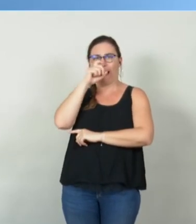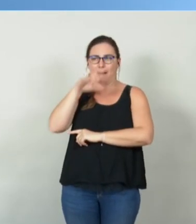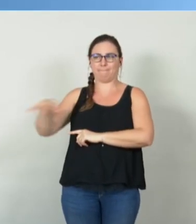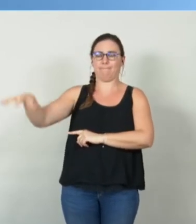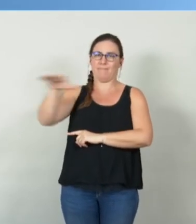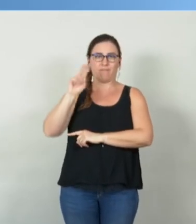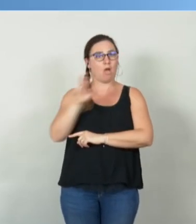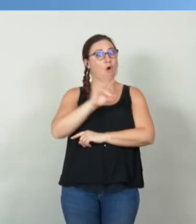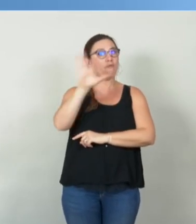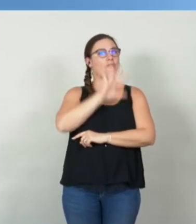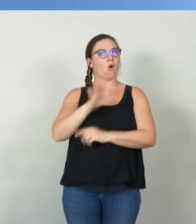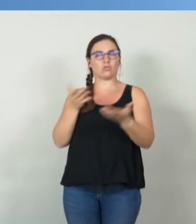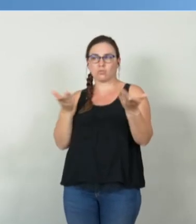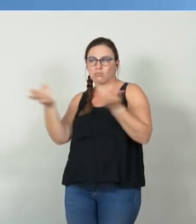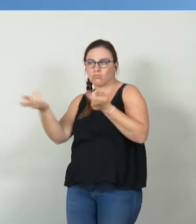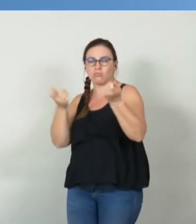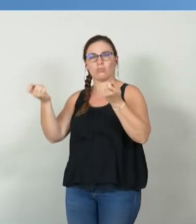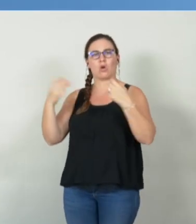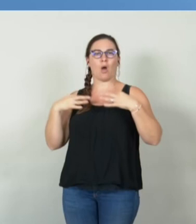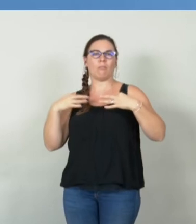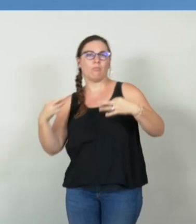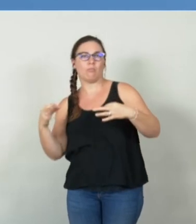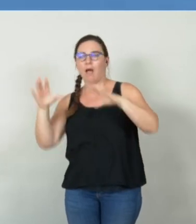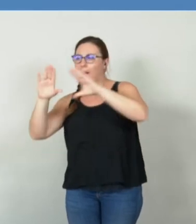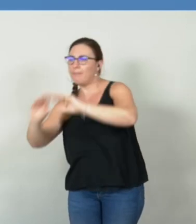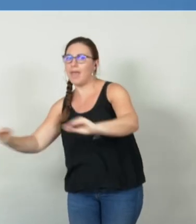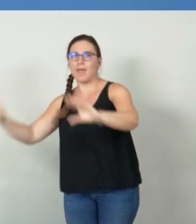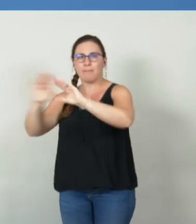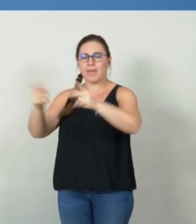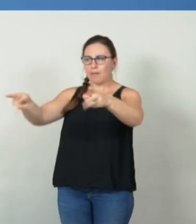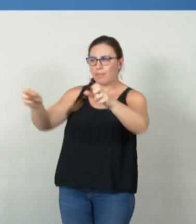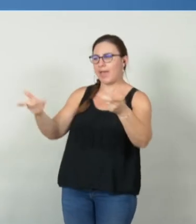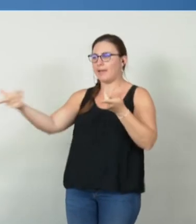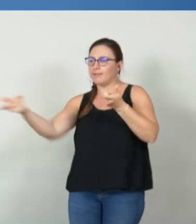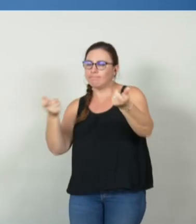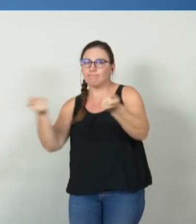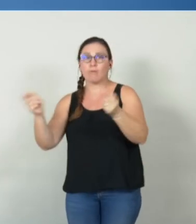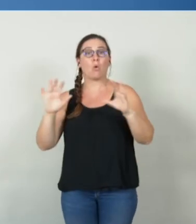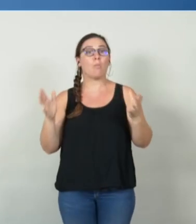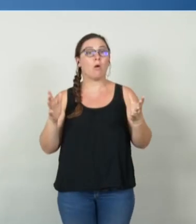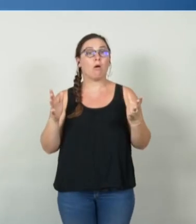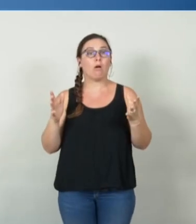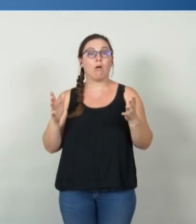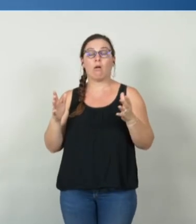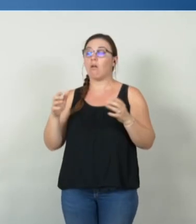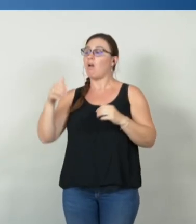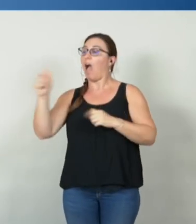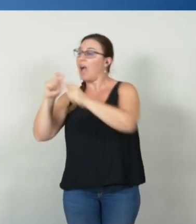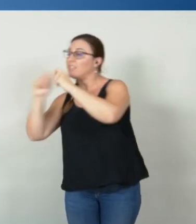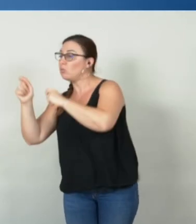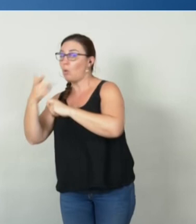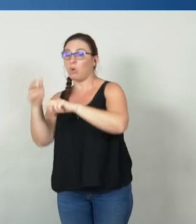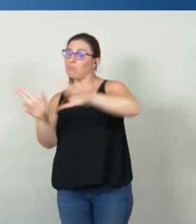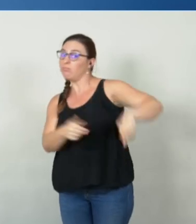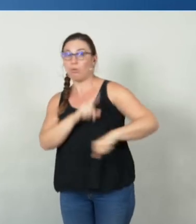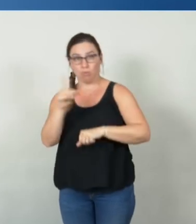équilibrée au service de l'apaisement comment fait-elle elle parle à tout le monde et c'est sa